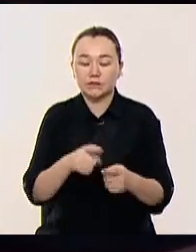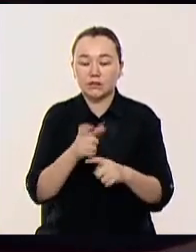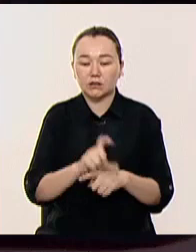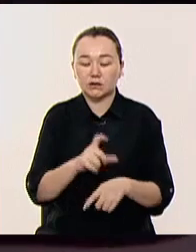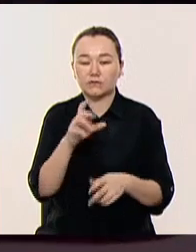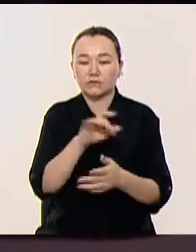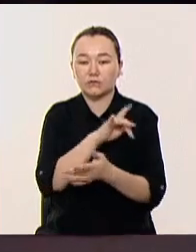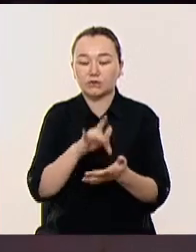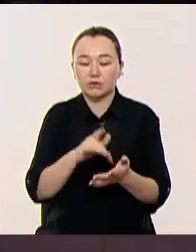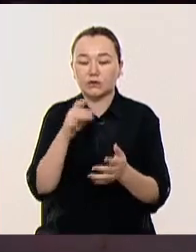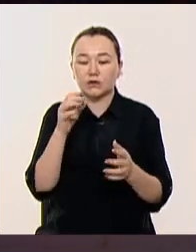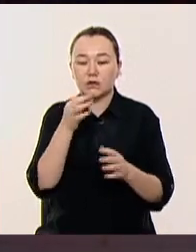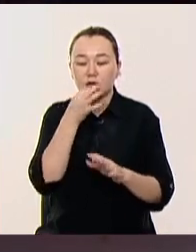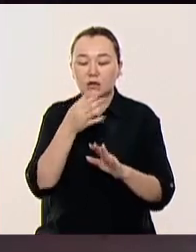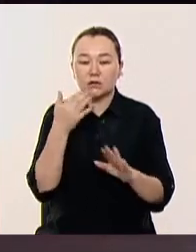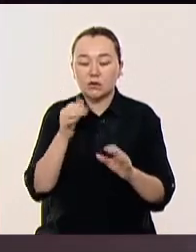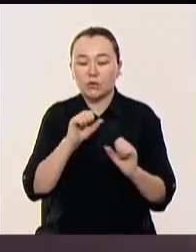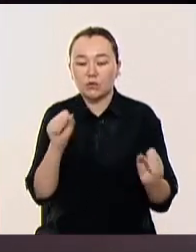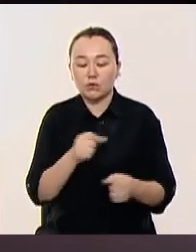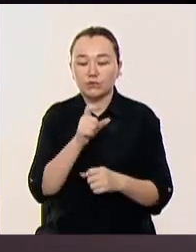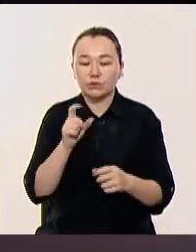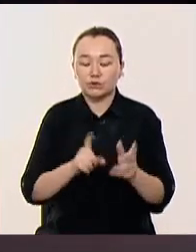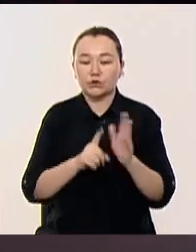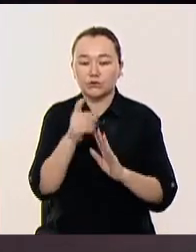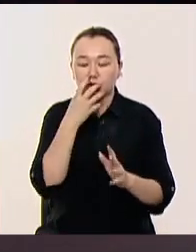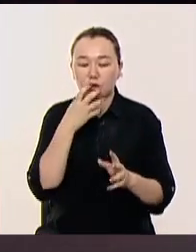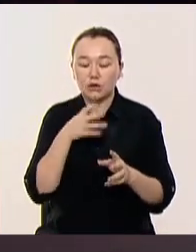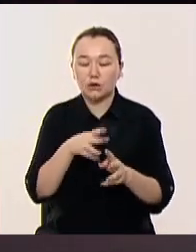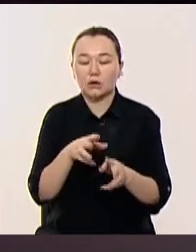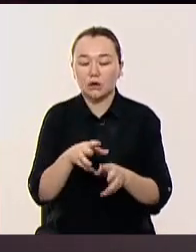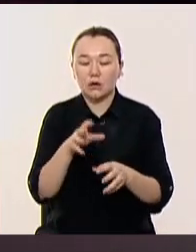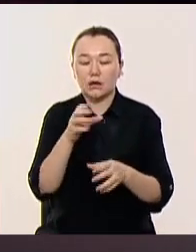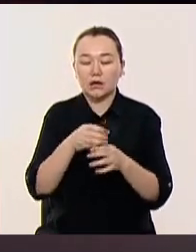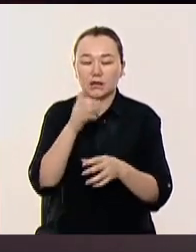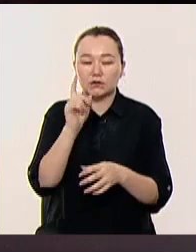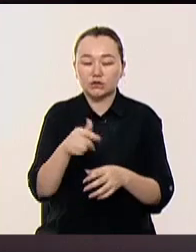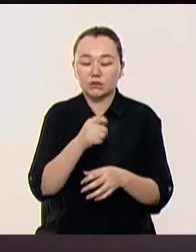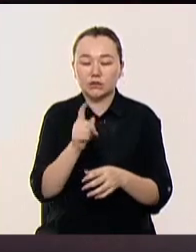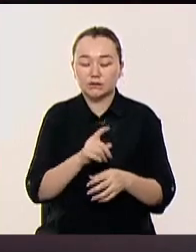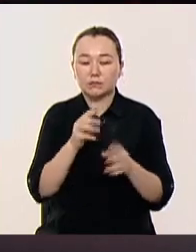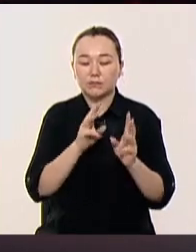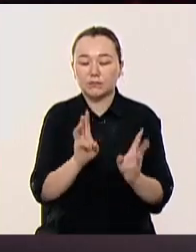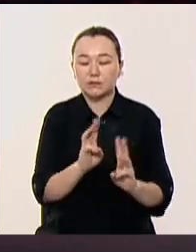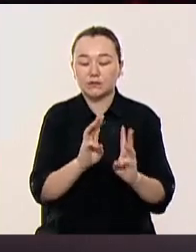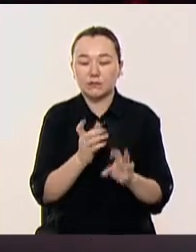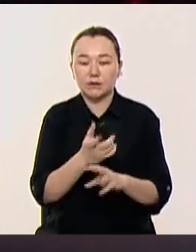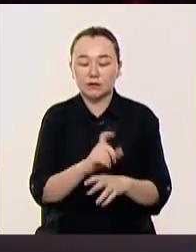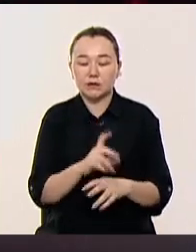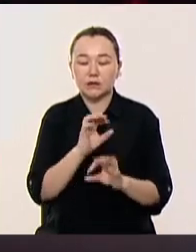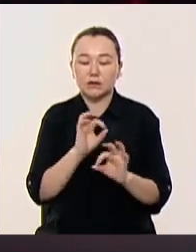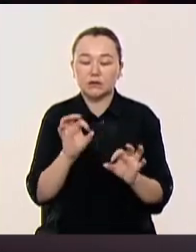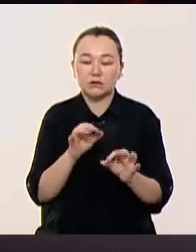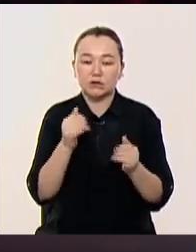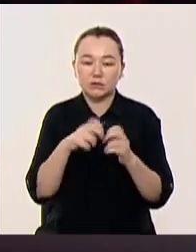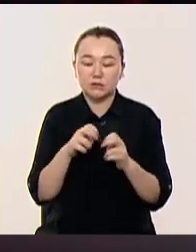что в мегаполисе рано похолодало. И люди начали обогревать дома автономками, а иногда и газовыми плитами. Анастасия Новикова